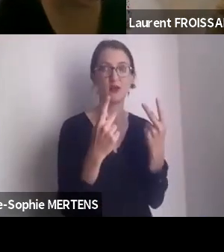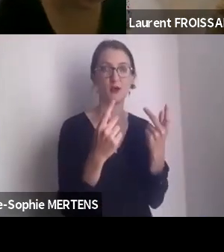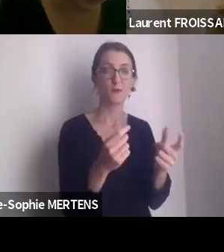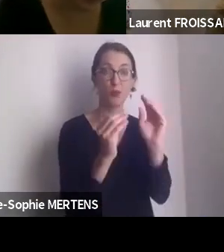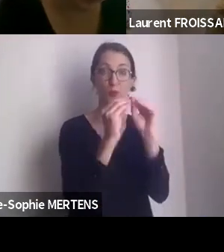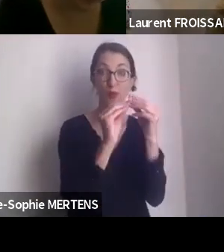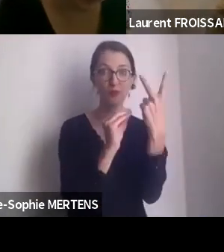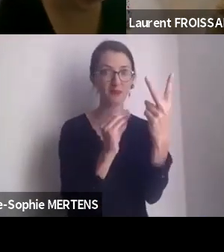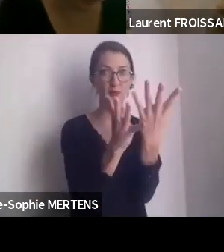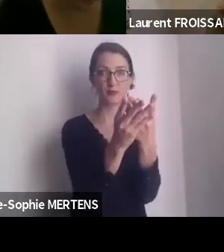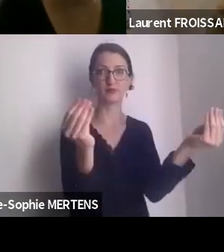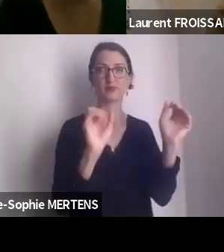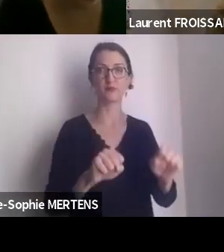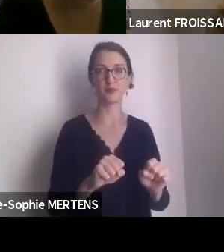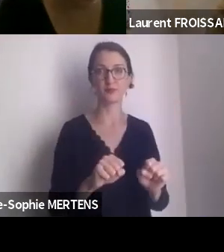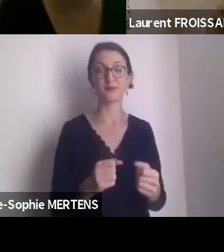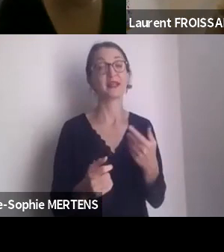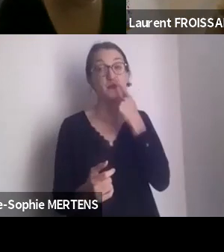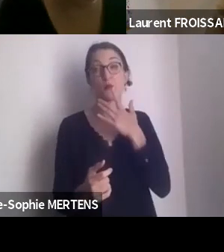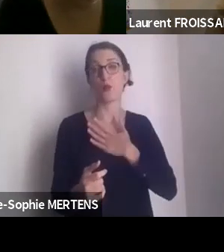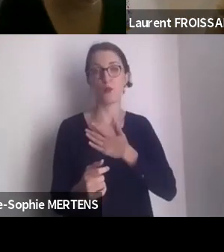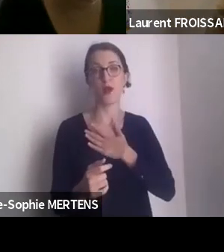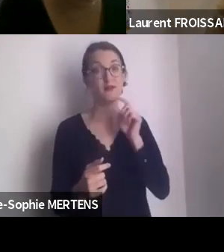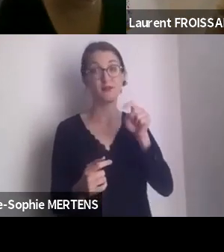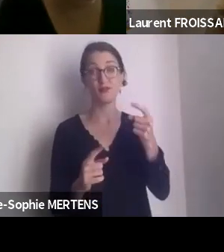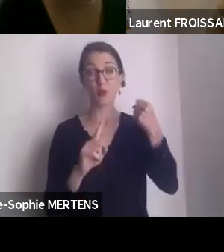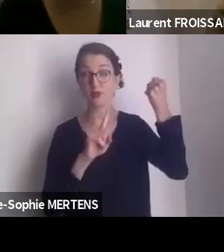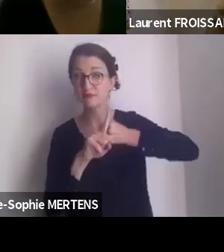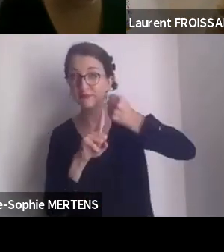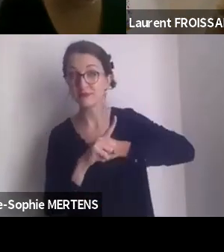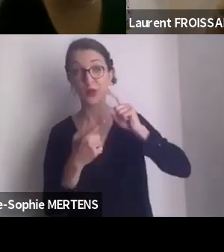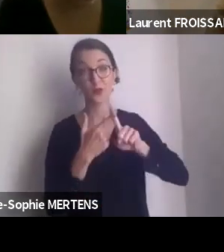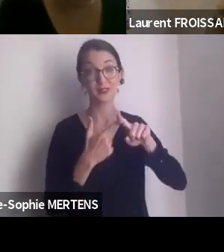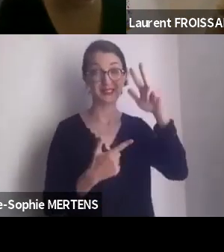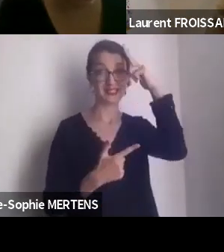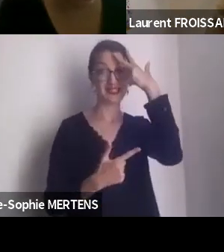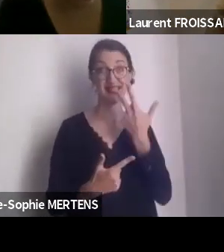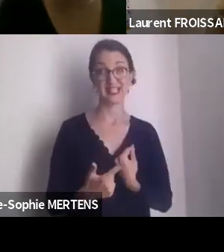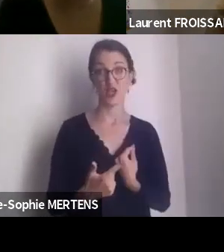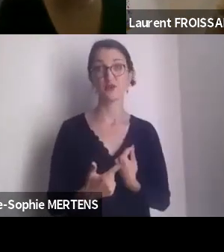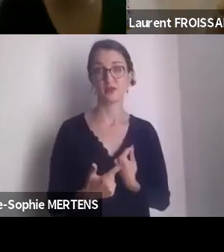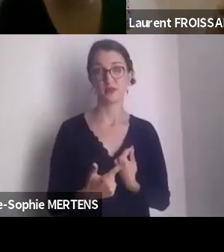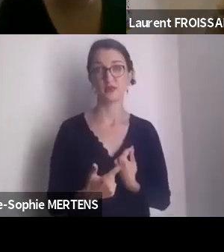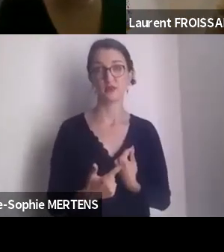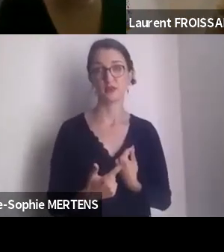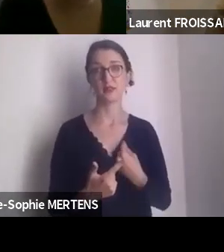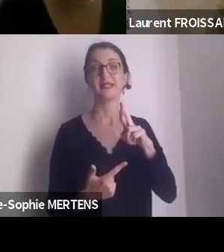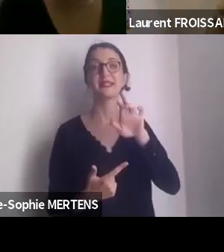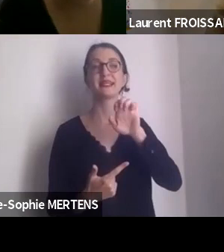c'est deux mots, je pense, importants pour moi. Et d'autant plus si vous êtes entrepreneur, puisque je sais que quand on a une